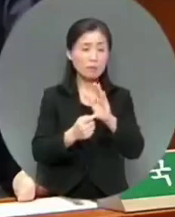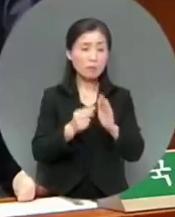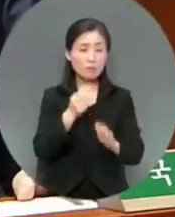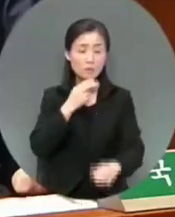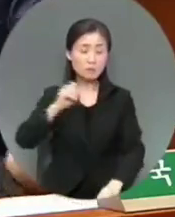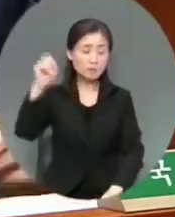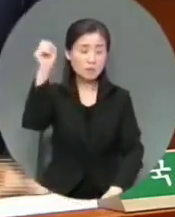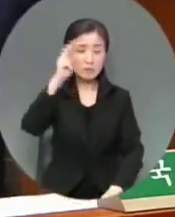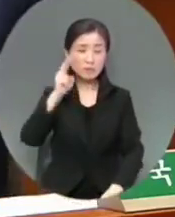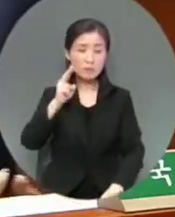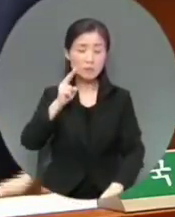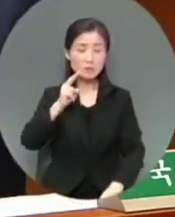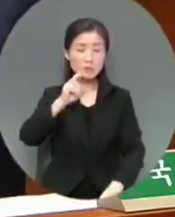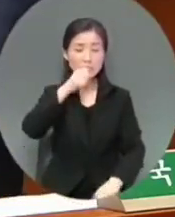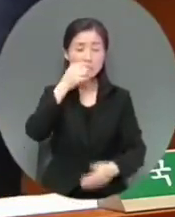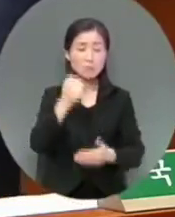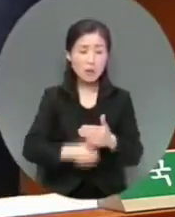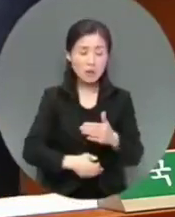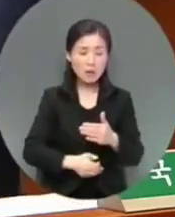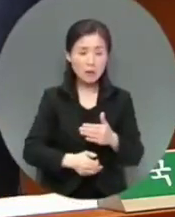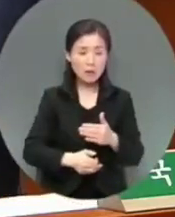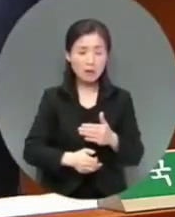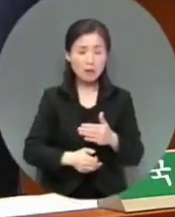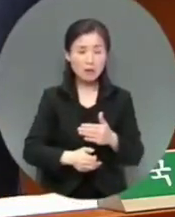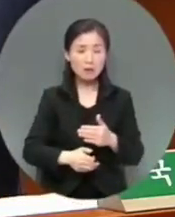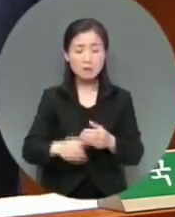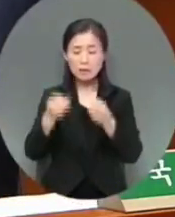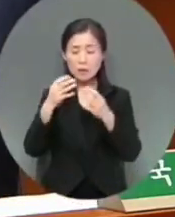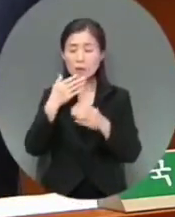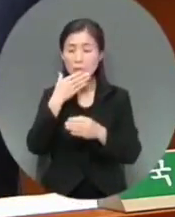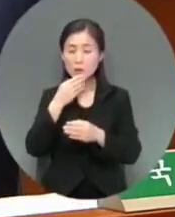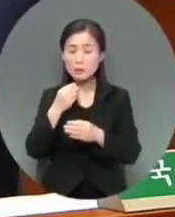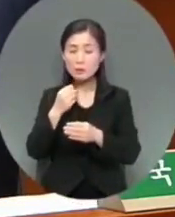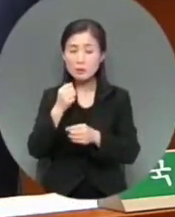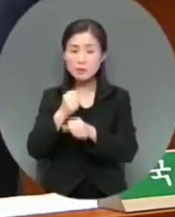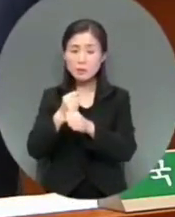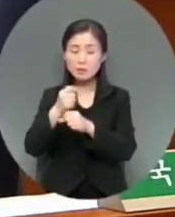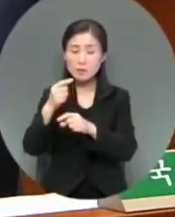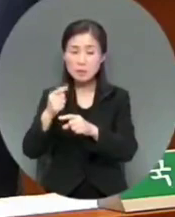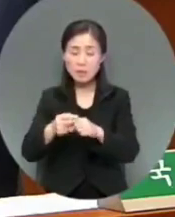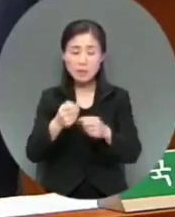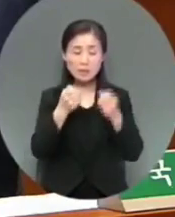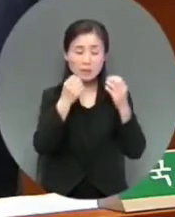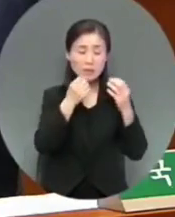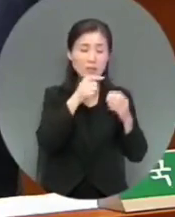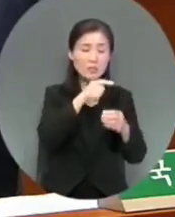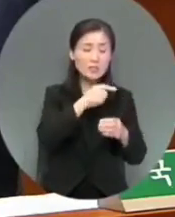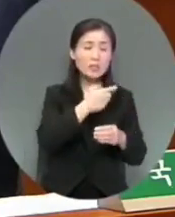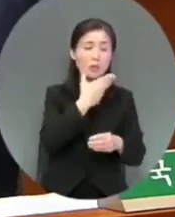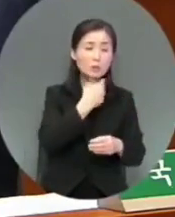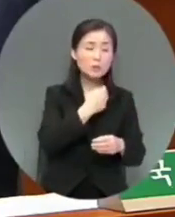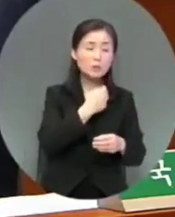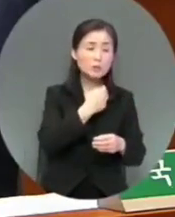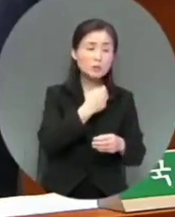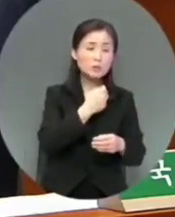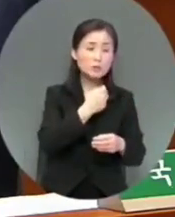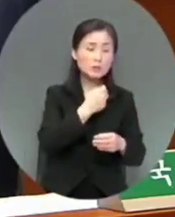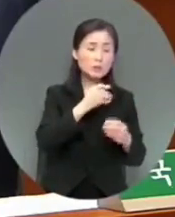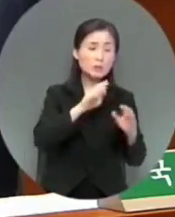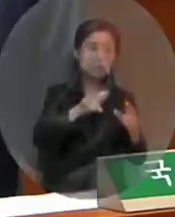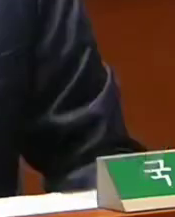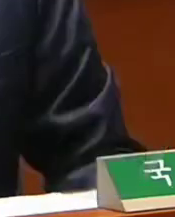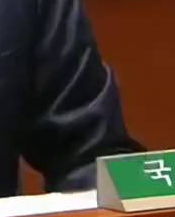오히려 새로운 복지를 만들려고 하다가 새로운 복지를 죽이는 그 기존에 있던 복지를